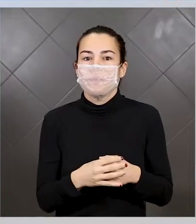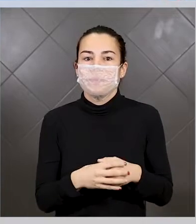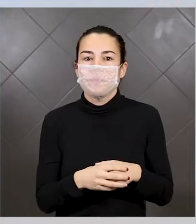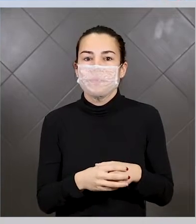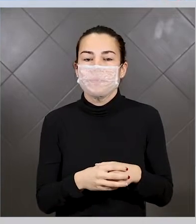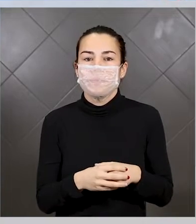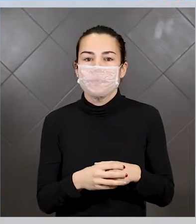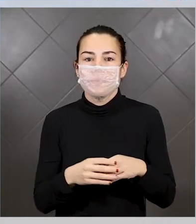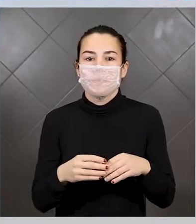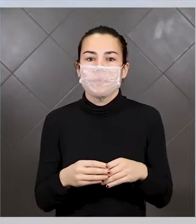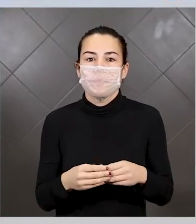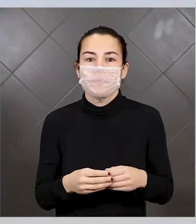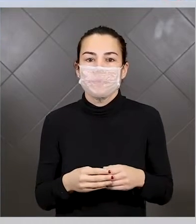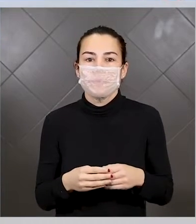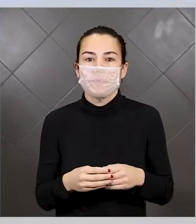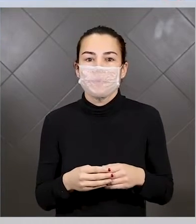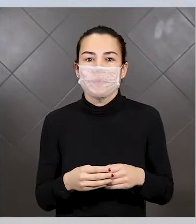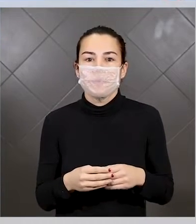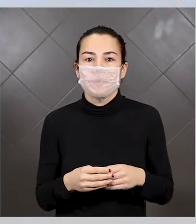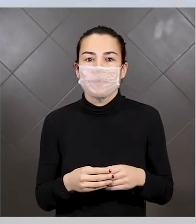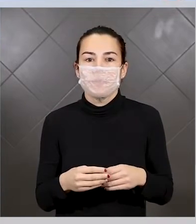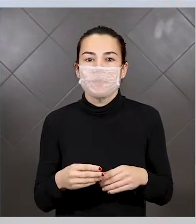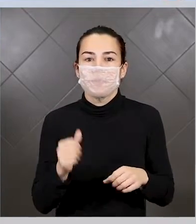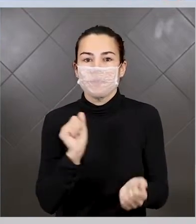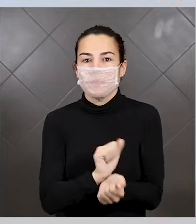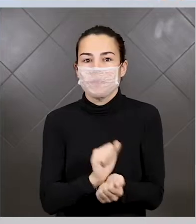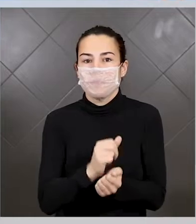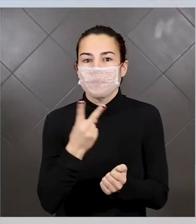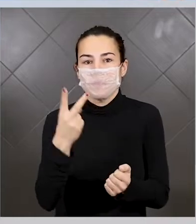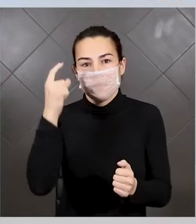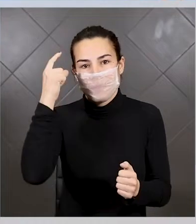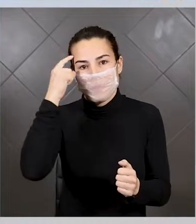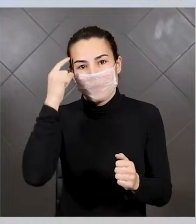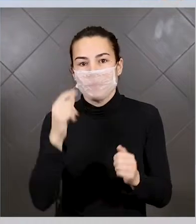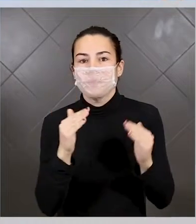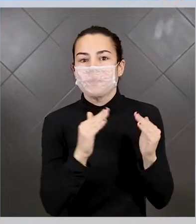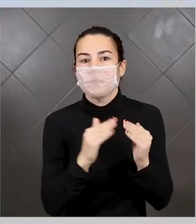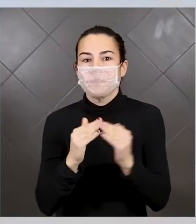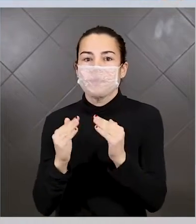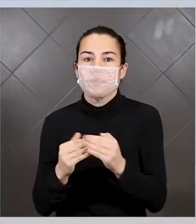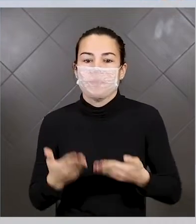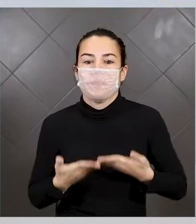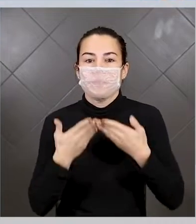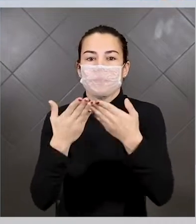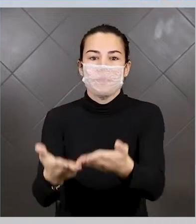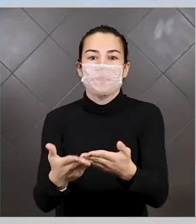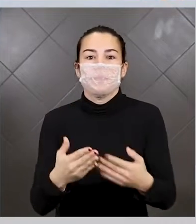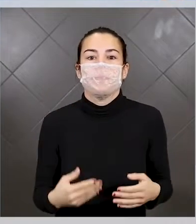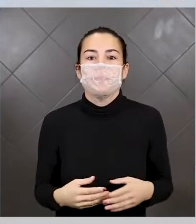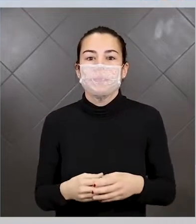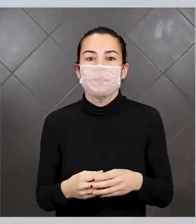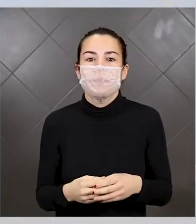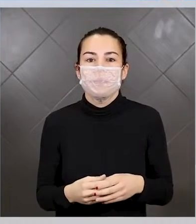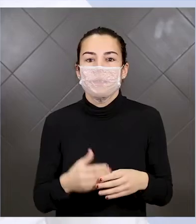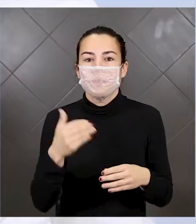i després, al cap d'un dia o dos, vas a que aquesta gent i t'entreguen el líquid